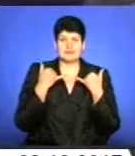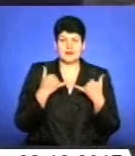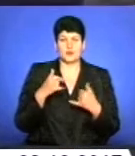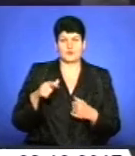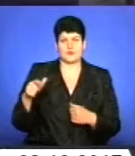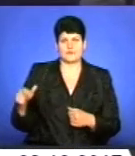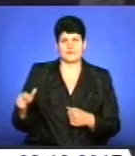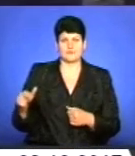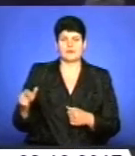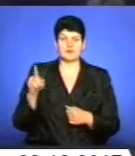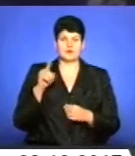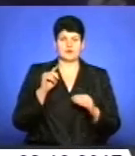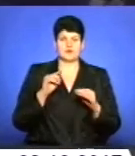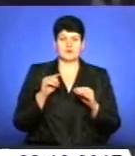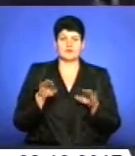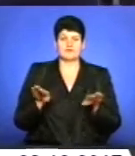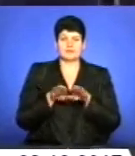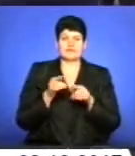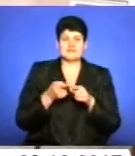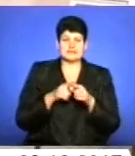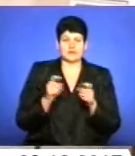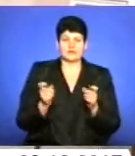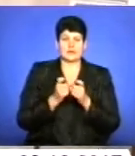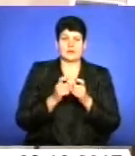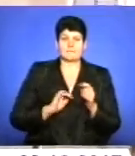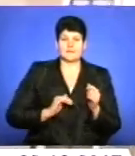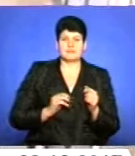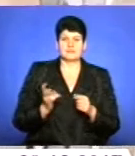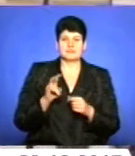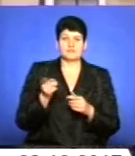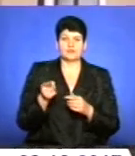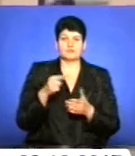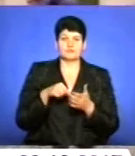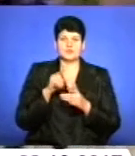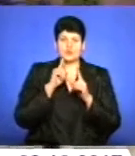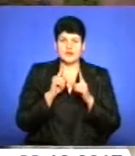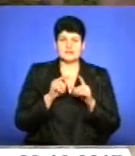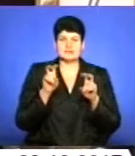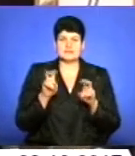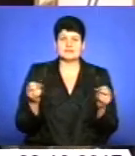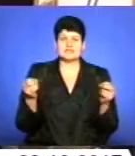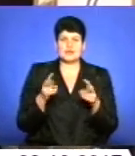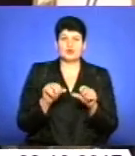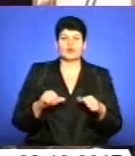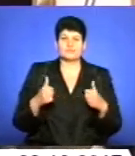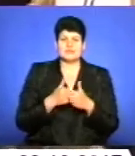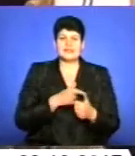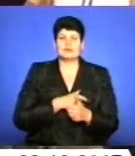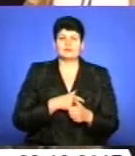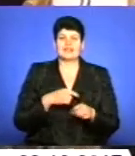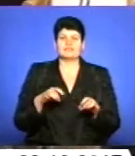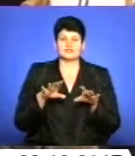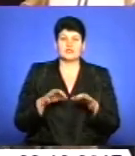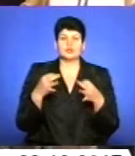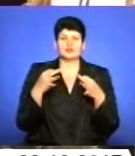людей. Аби врегулювати цей конфлікт, підприємці звернулись у Тернопільську міську раду. На засіданні спеціальної комісії депутати вирішили